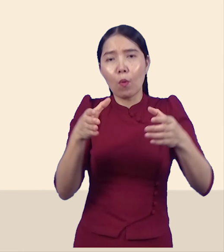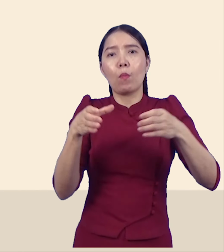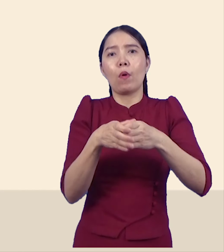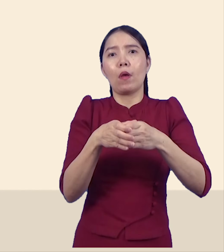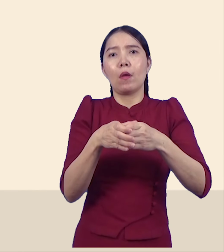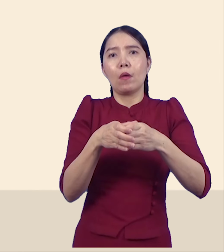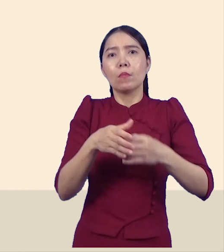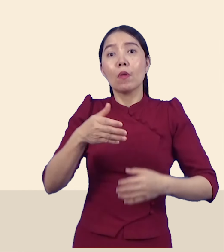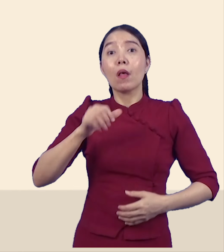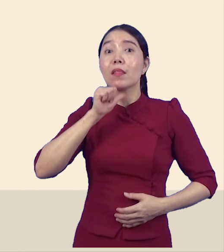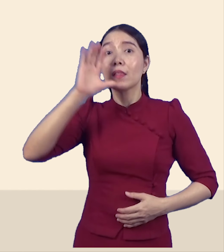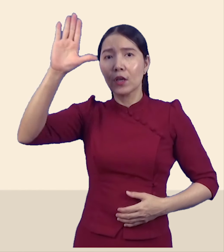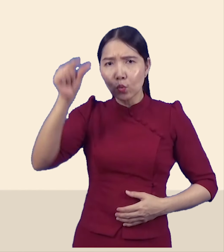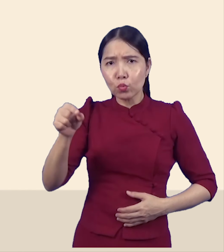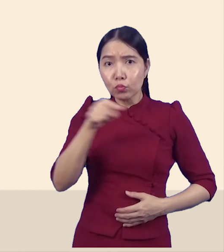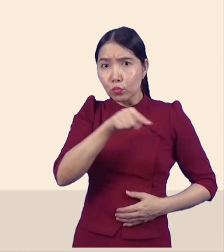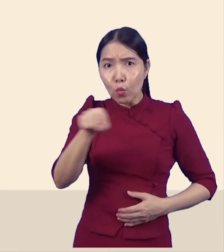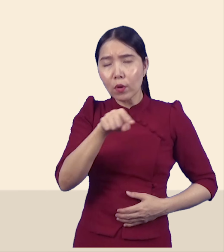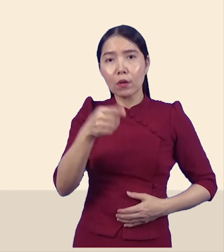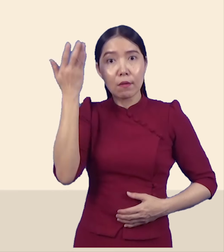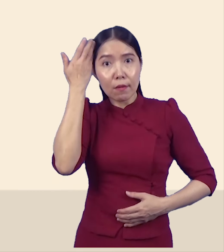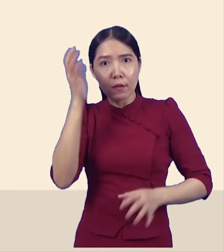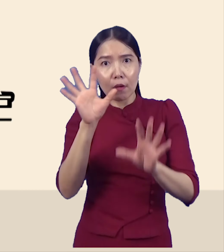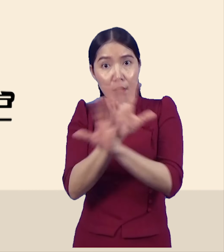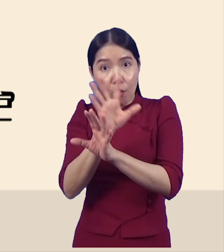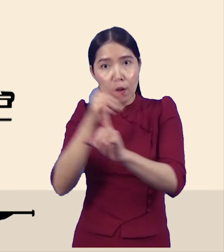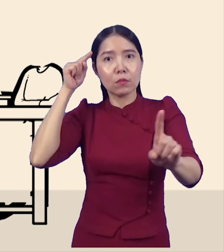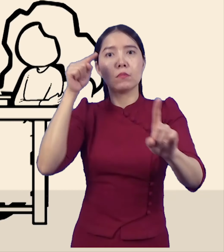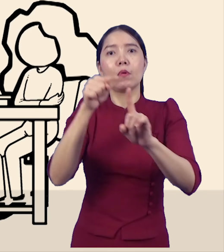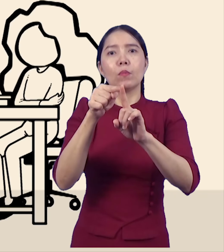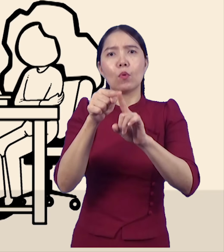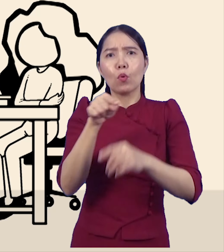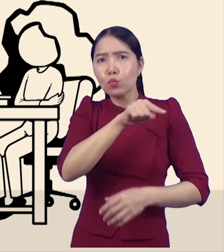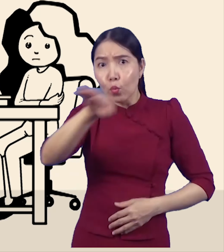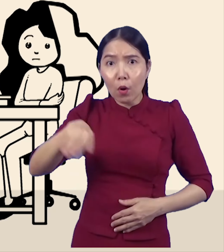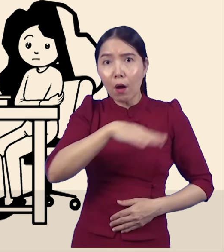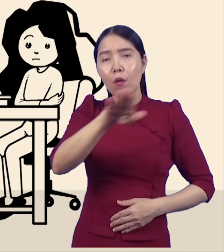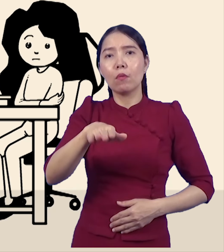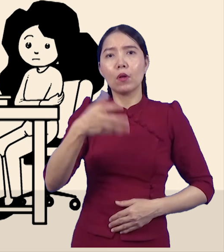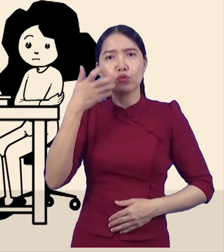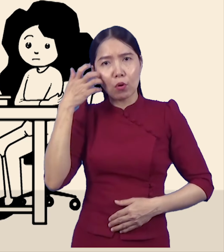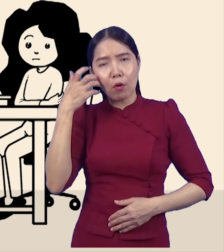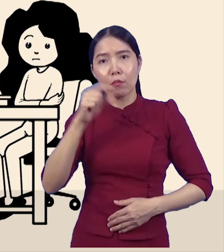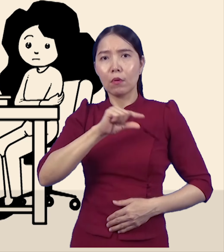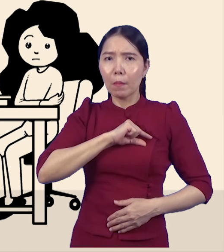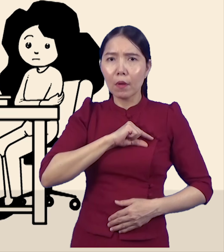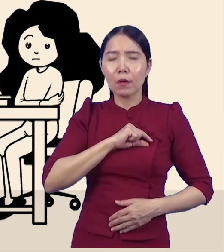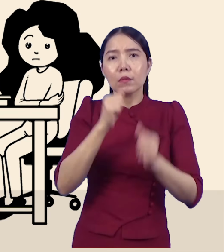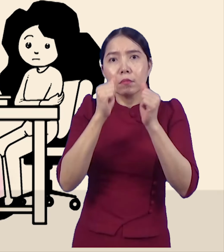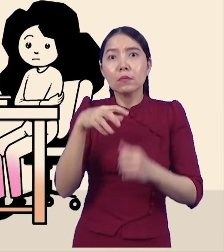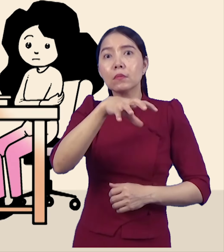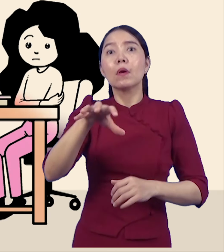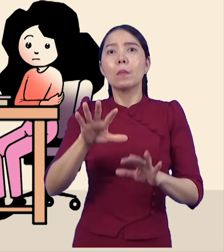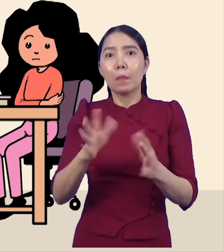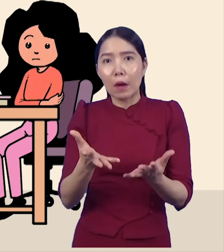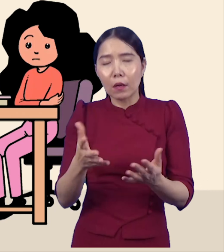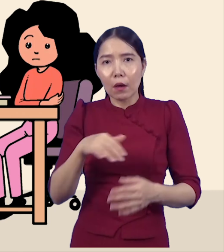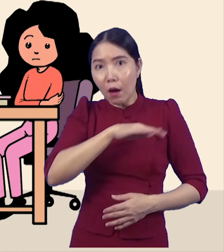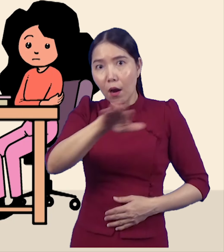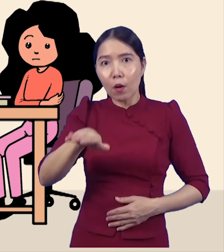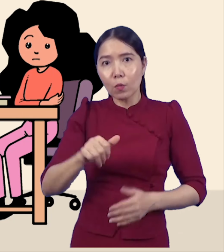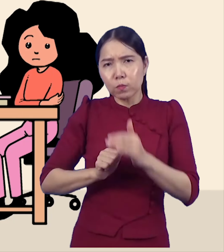င့်ပိုပြီးရှင်းလင်းထင်ရှားစွာနားလည်နိုင်စေဖို့အကျန်းဖတ်မှုဖြစ်ပွားသောအခြေအနေအနေအထားနဲ့သက်ဆိုင်သောစည်းရင်းအချက်အလက်